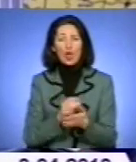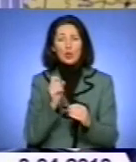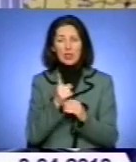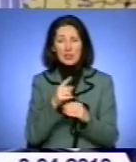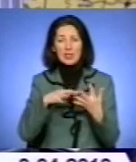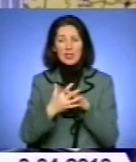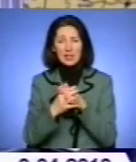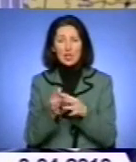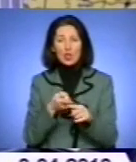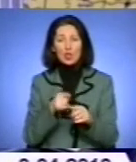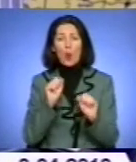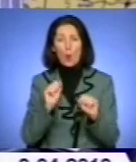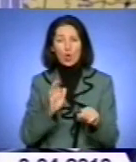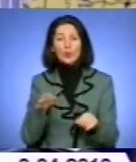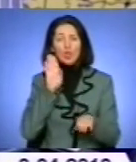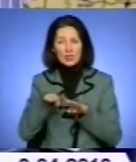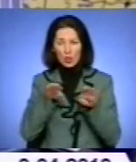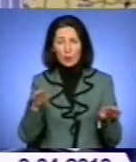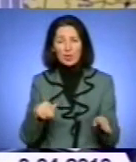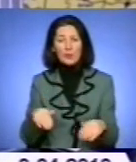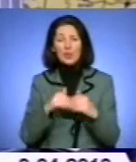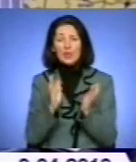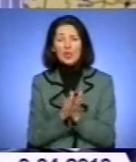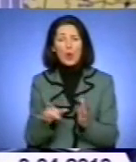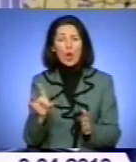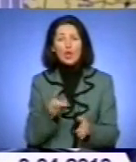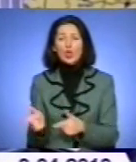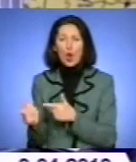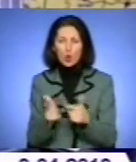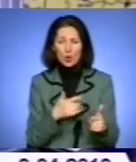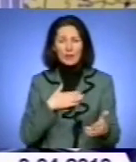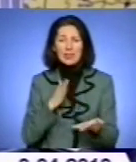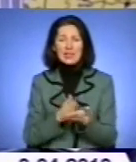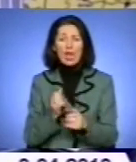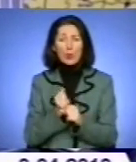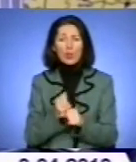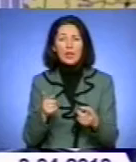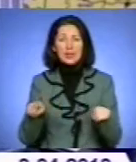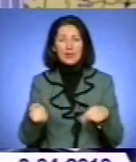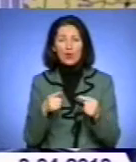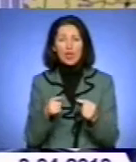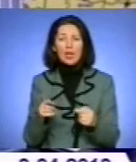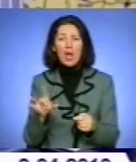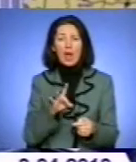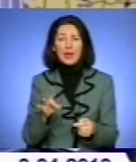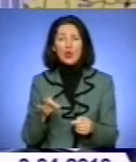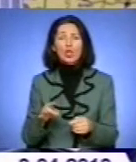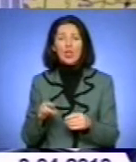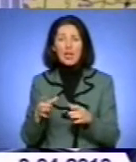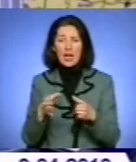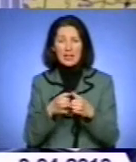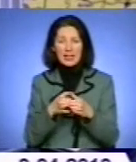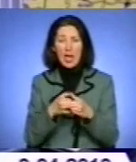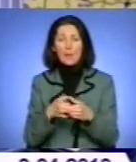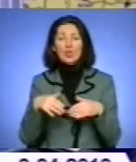попадають в зону підтоплення. В цілому район готовий, у нас відповідно проведена робота, створений районний штаб з пропуску льодоходу весняної